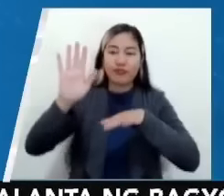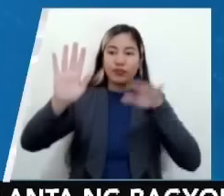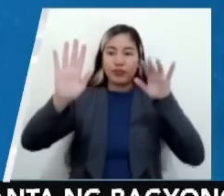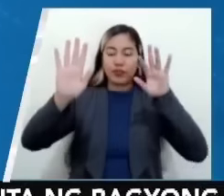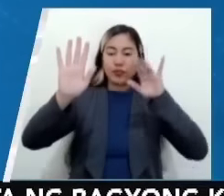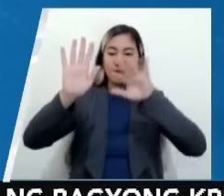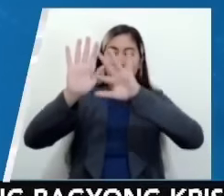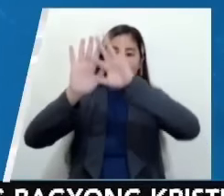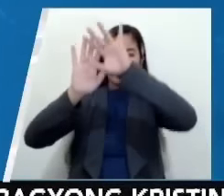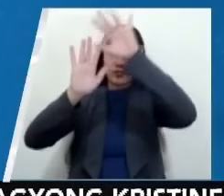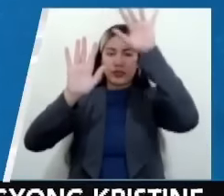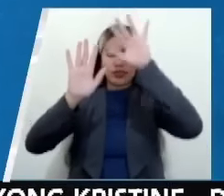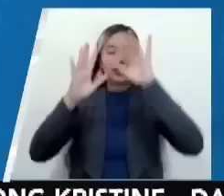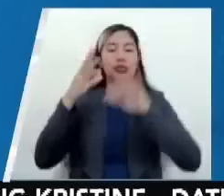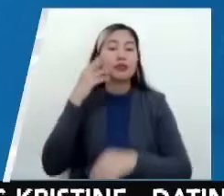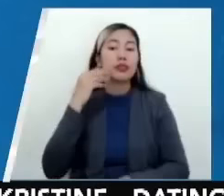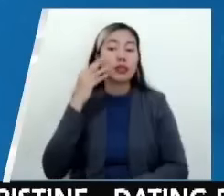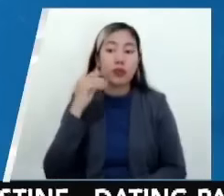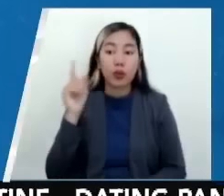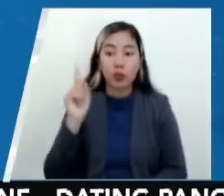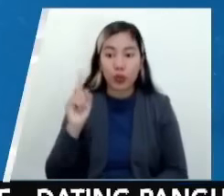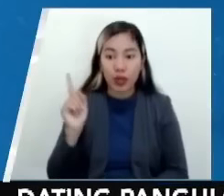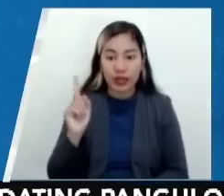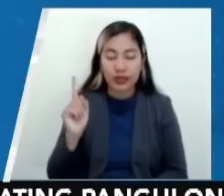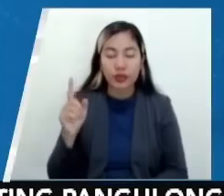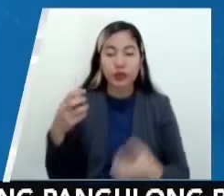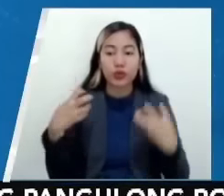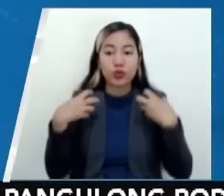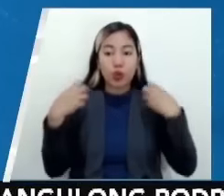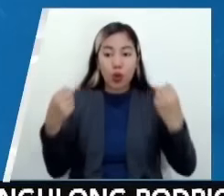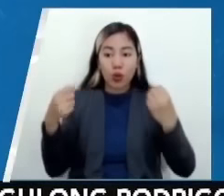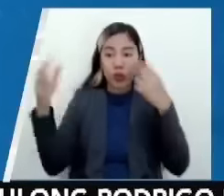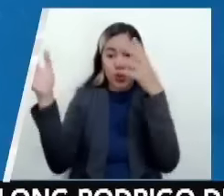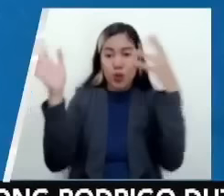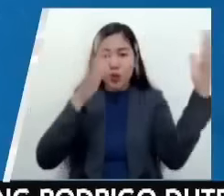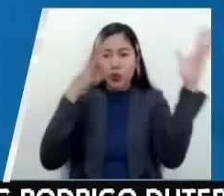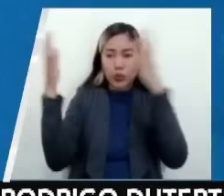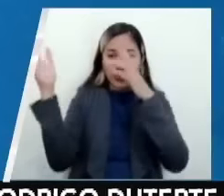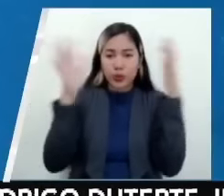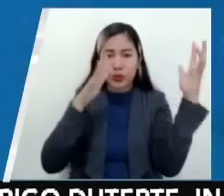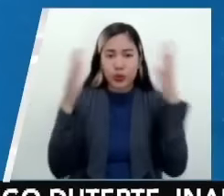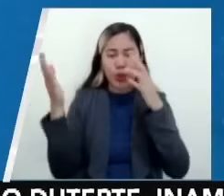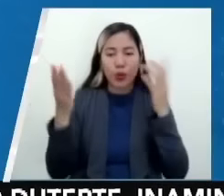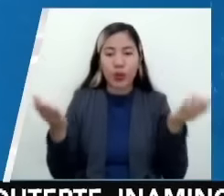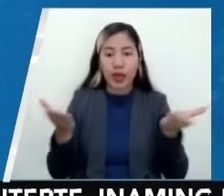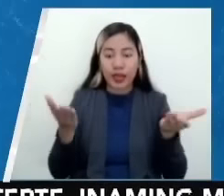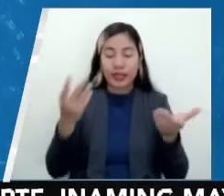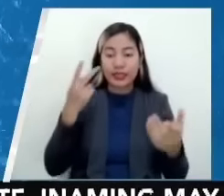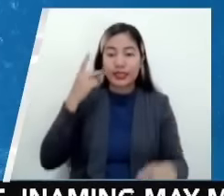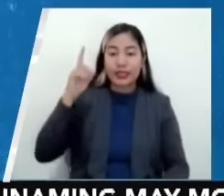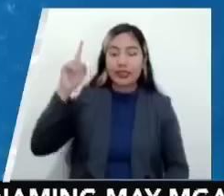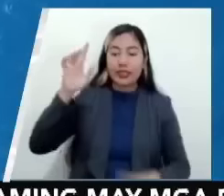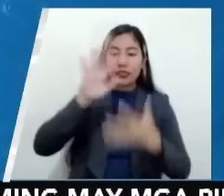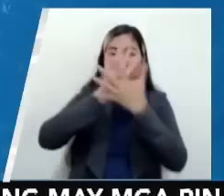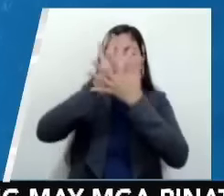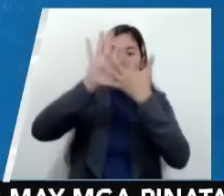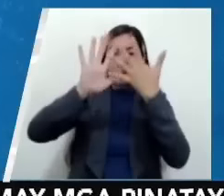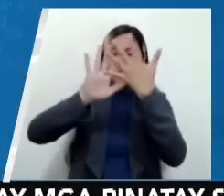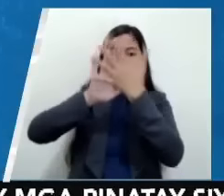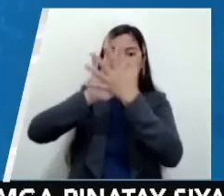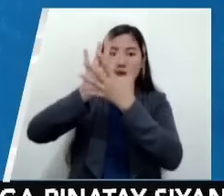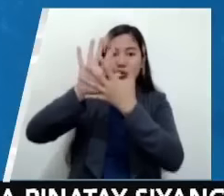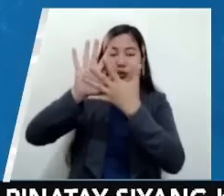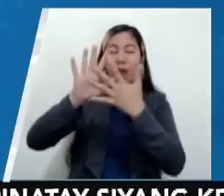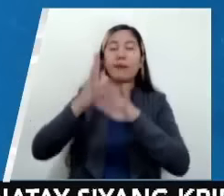niyo po muna ang pinakamalakas na hangin sa eyewall ng bagyo bago biglang bubuti ang panahon ng isa